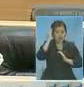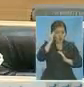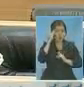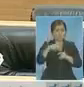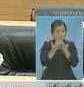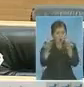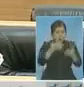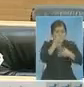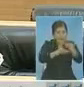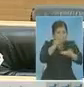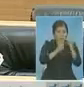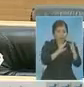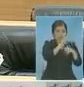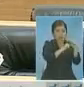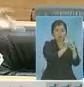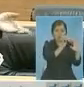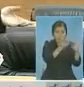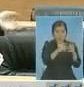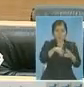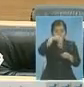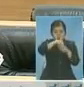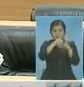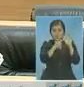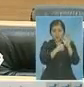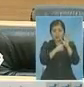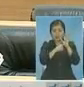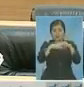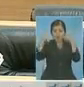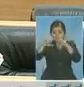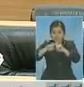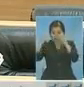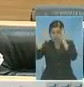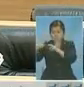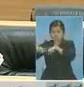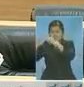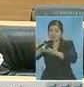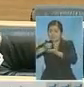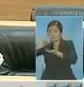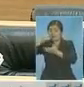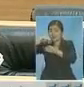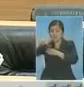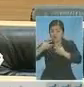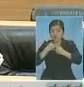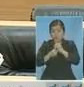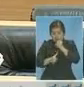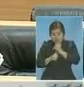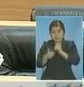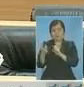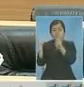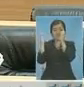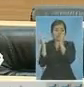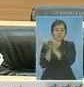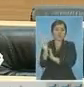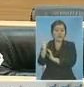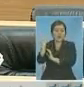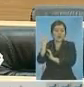มันไปเกิดขึ้นที่สมุทรสงครามถ้าคนสุรินทร์ไปกินแล้วมันท้องเสียเนี่ยจะเป็นยังไงคือดิฉันพูด2ประเด็นท่านประธานท่